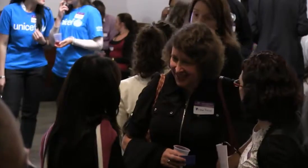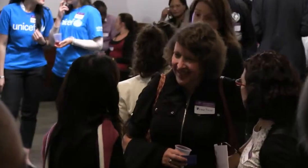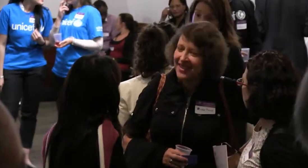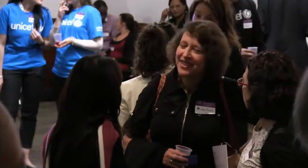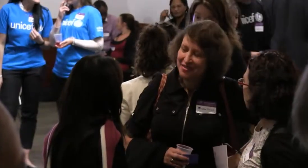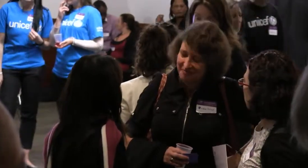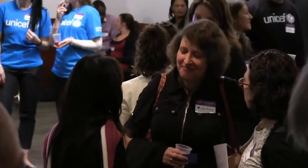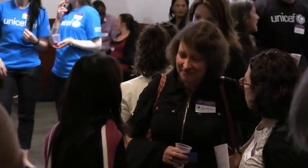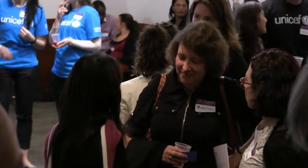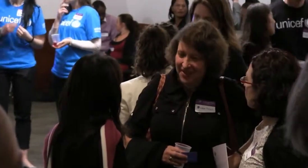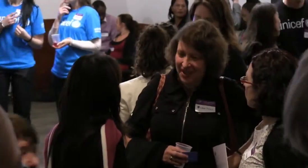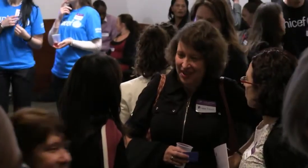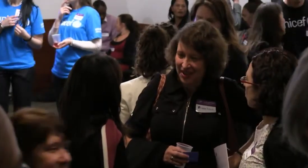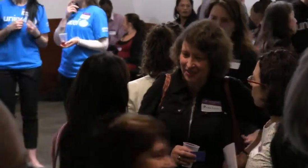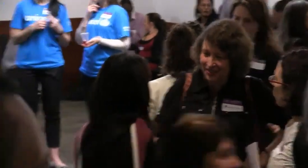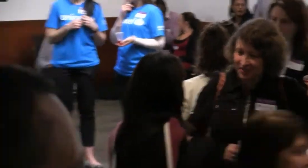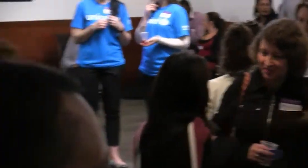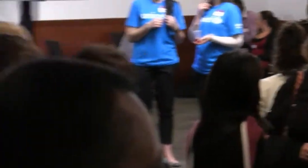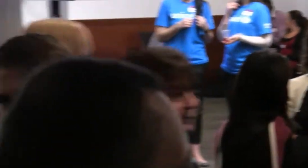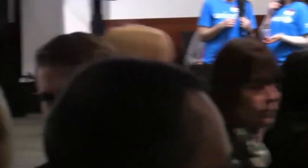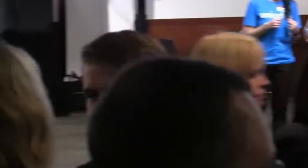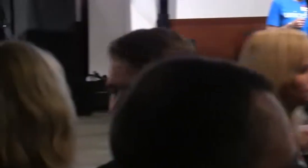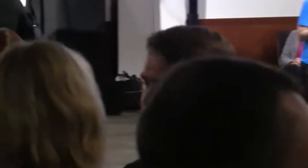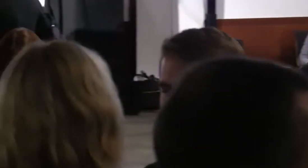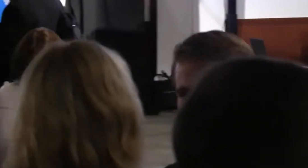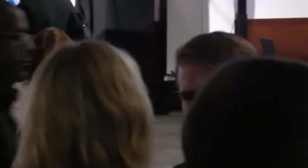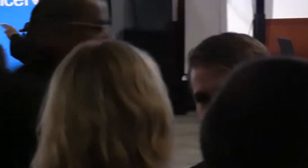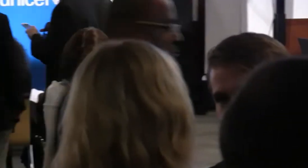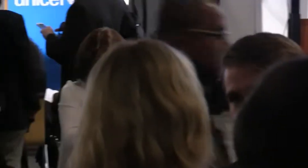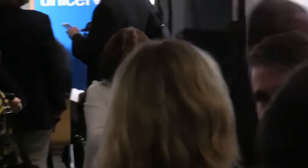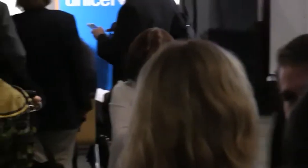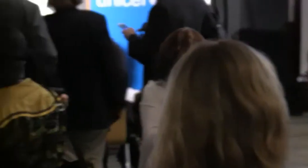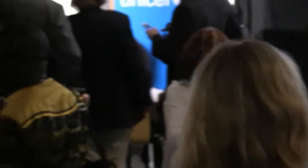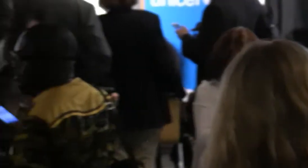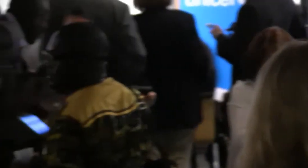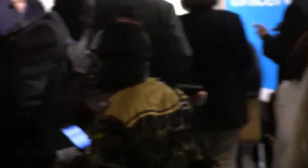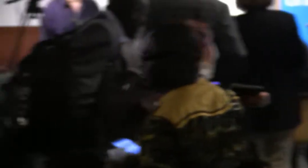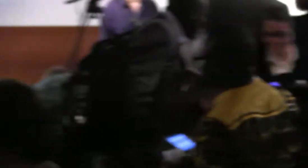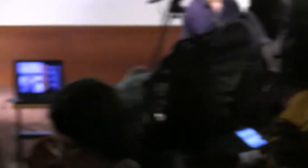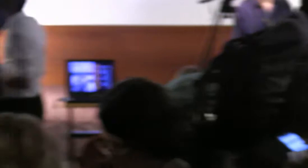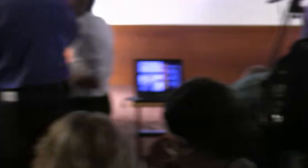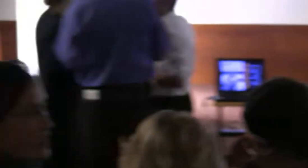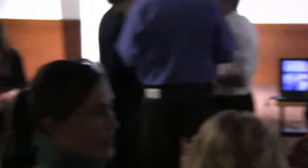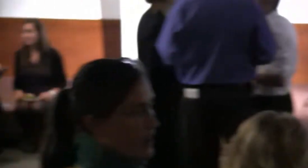ìyàwó tá a fẹ́ sílé ó ń dání.